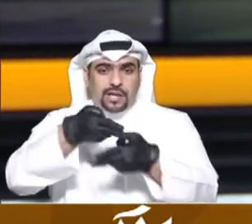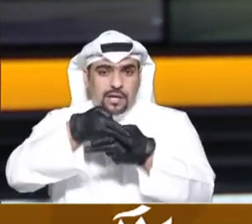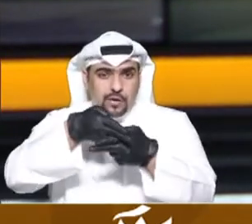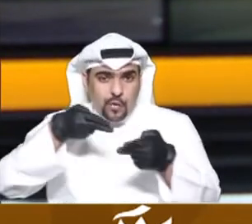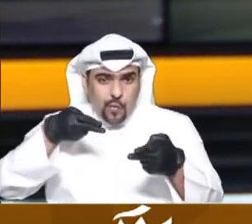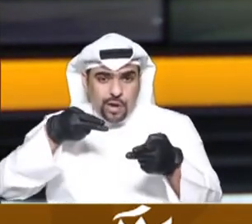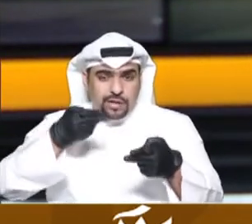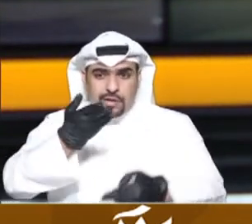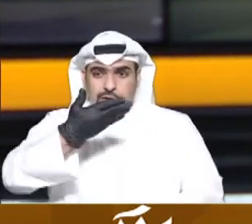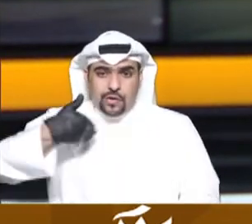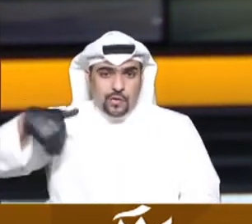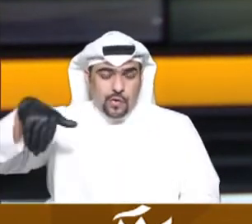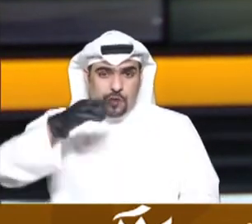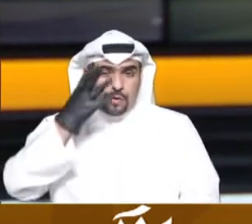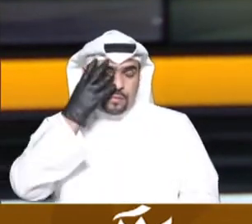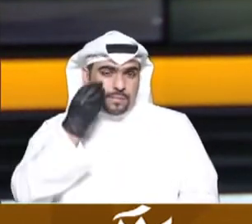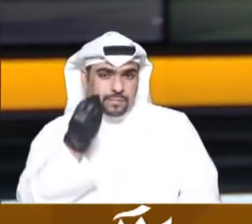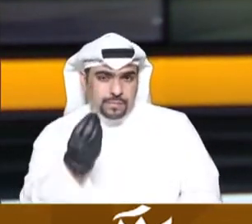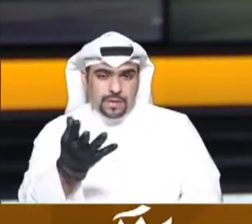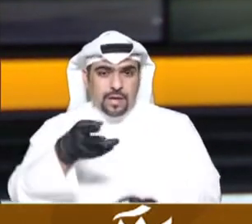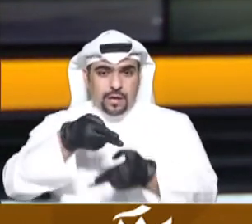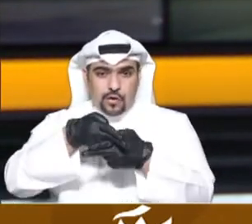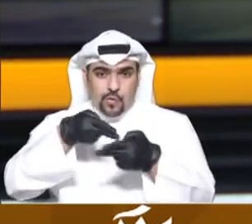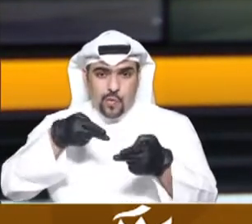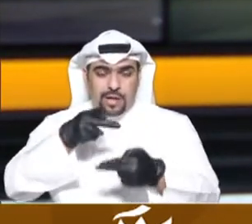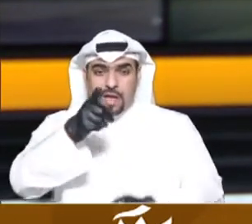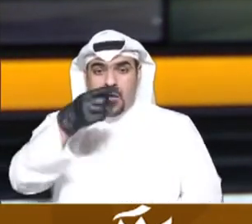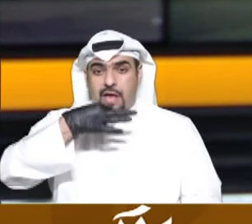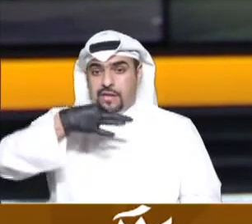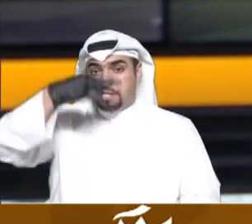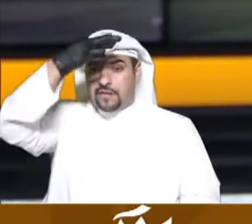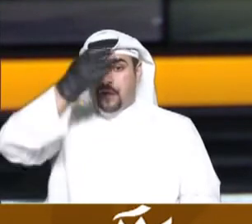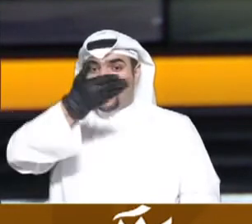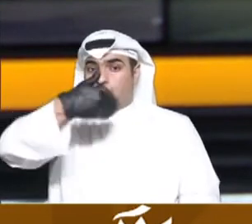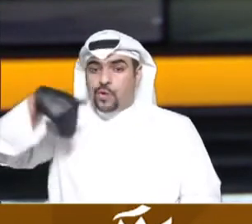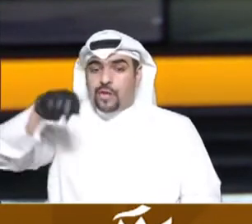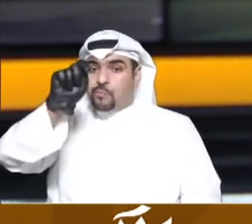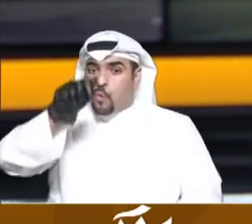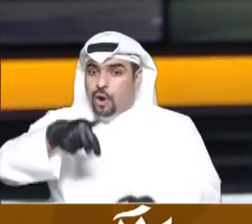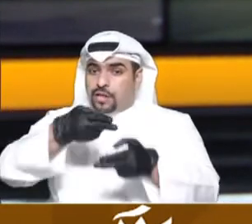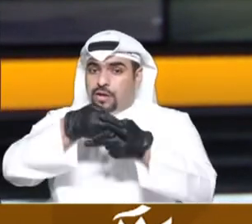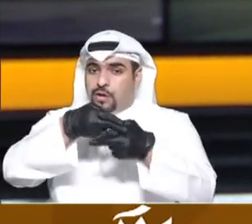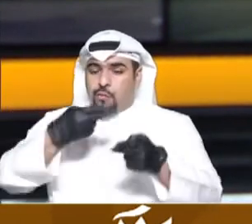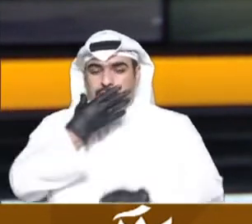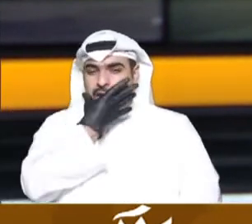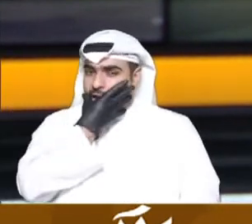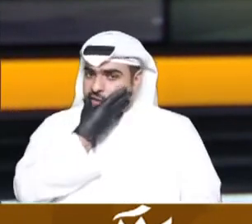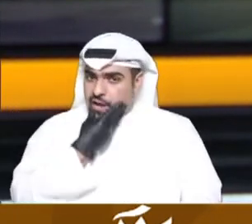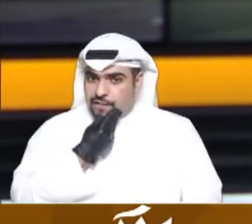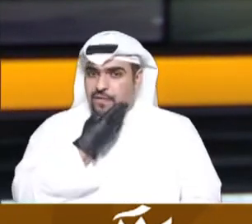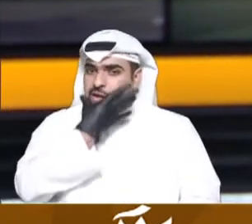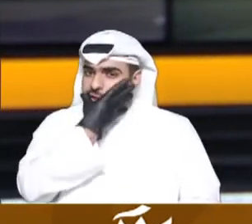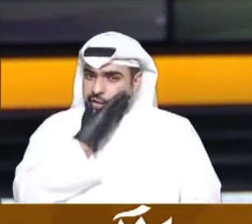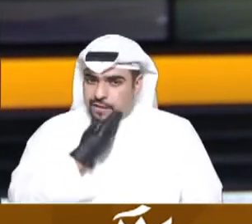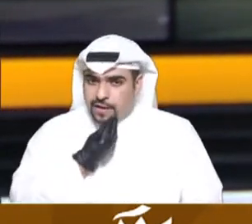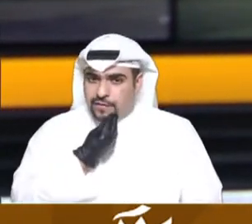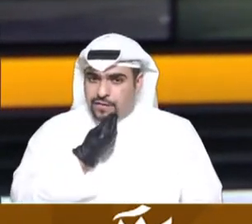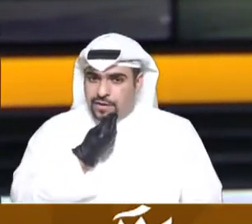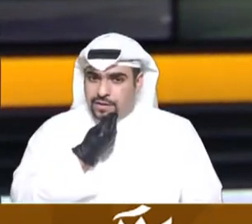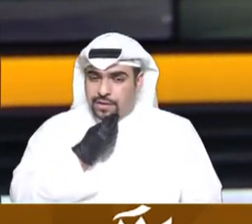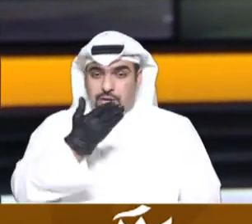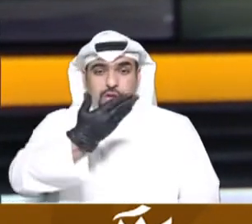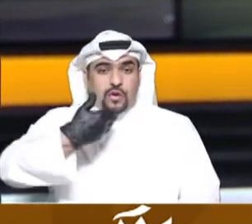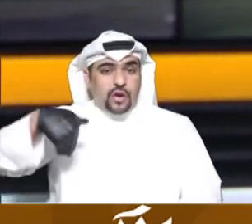الوطن والتضحية لأجله. هذه الصفات اللي أنتم أهلها، ناشدكم ننخاكم بكل معاني المروءة